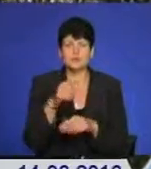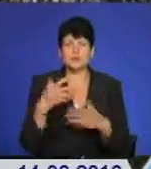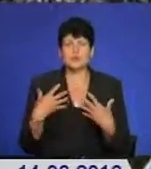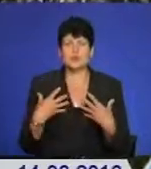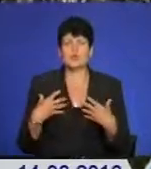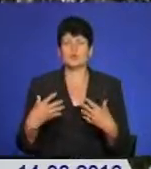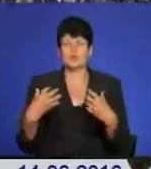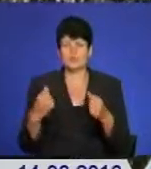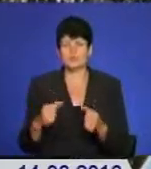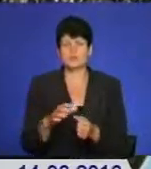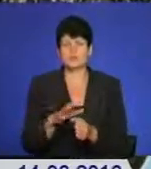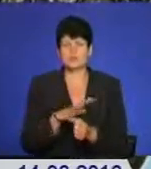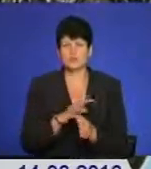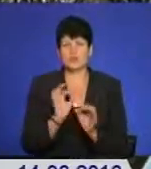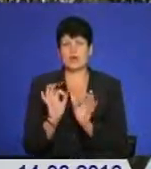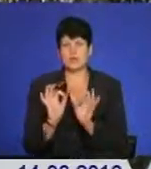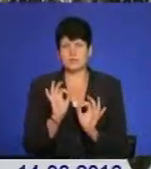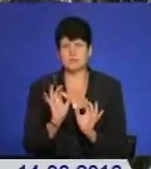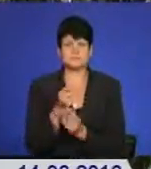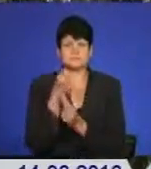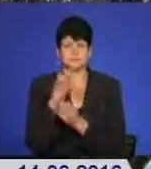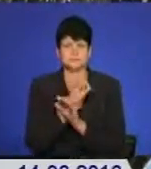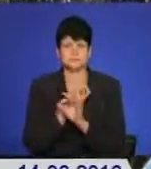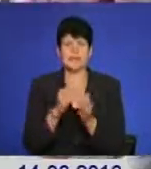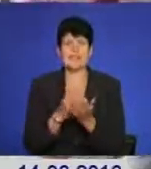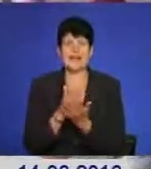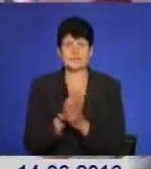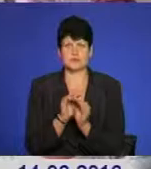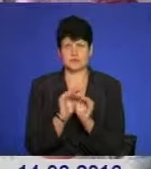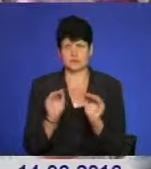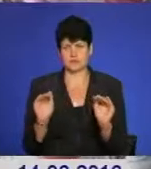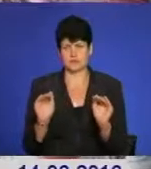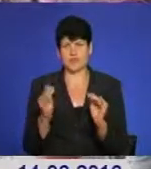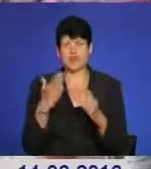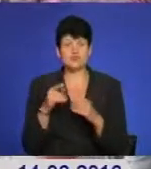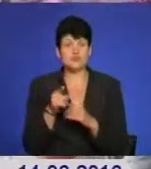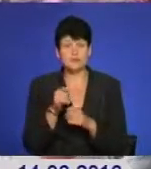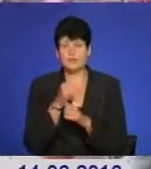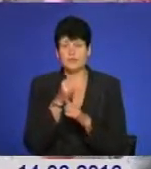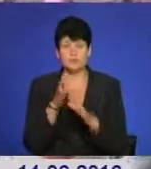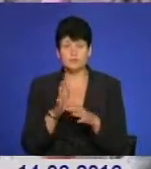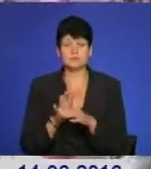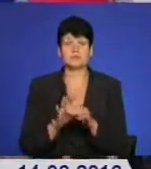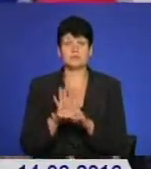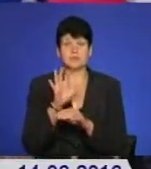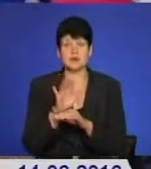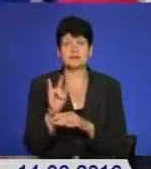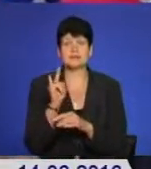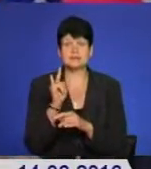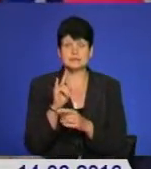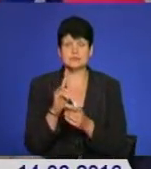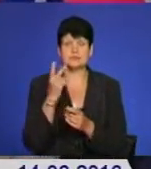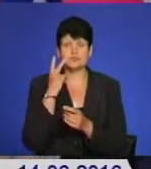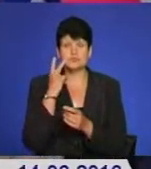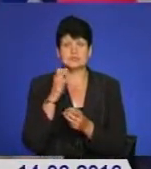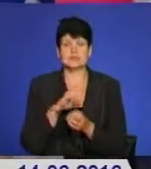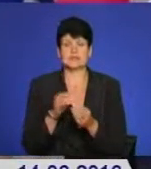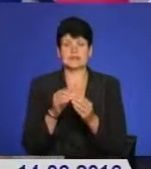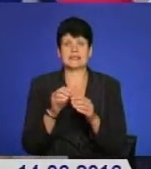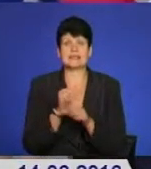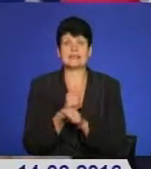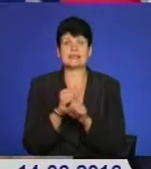оздоровлення області пішло на нормальному, ефективному і якісному рівні. Якщо ж ви не наважуєтесь відправити дитину у стаціонарний табір,